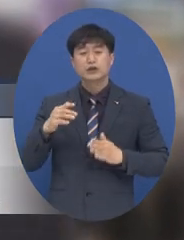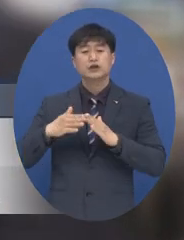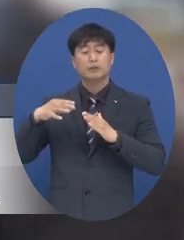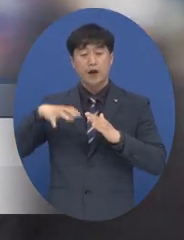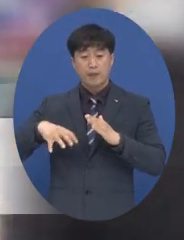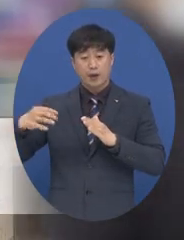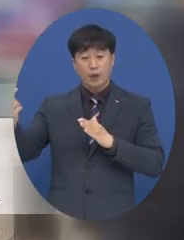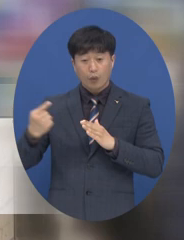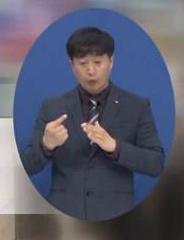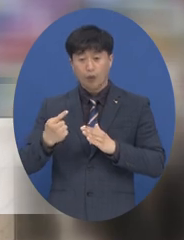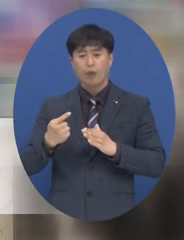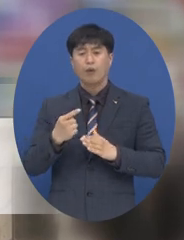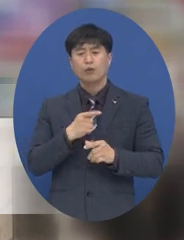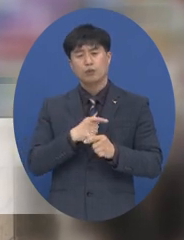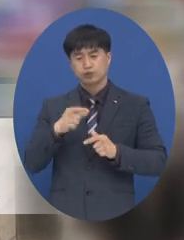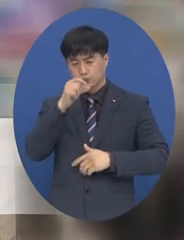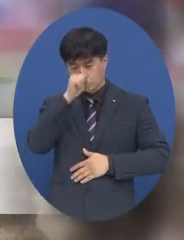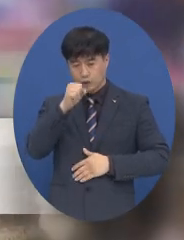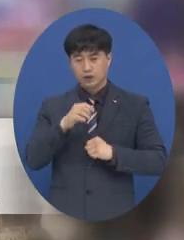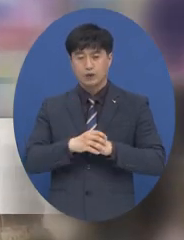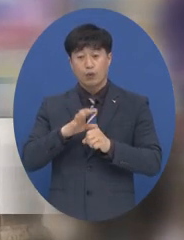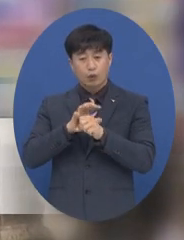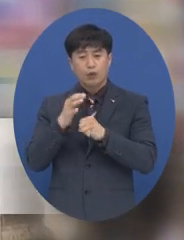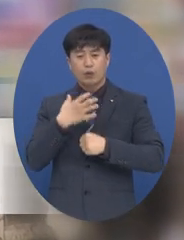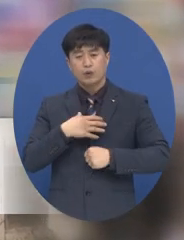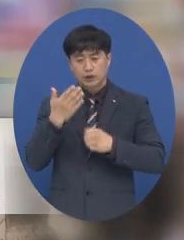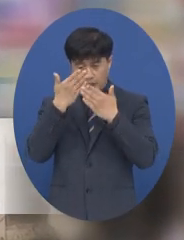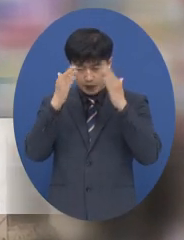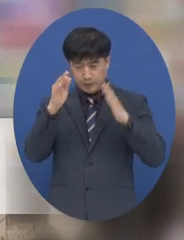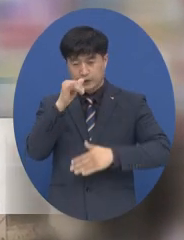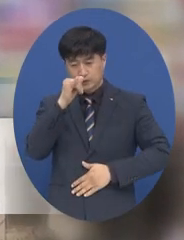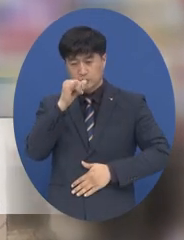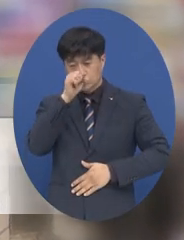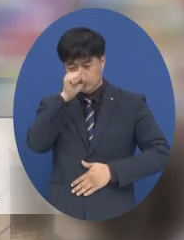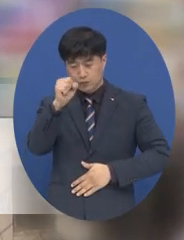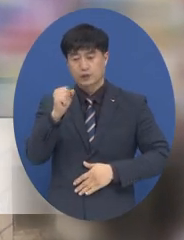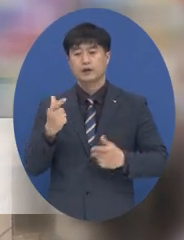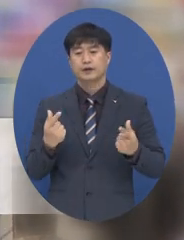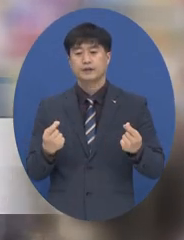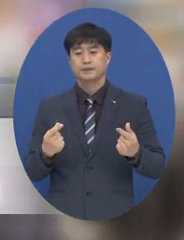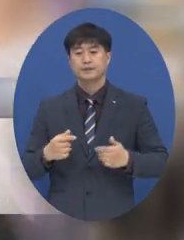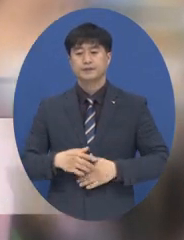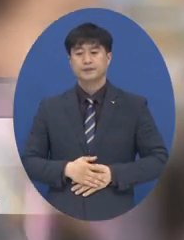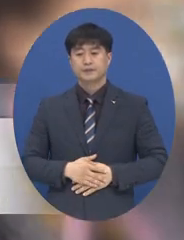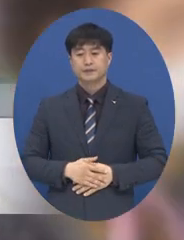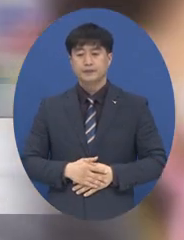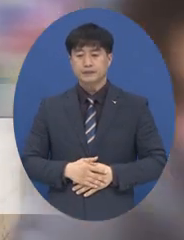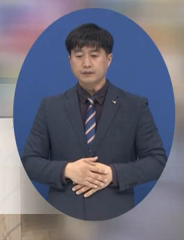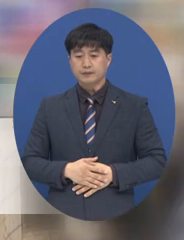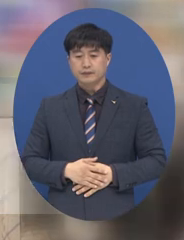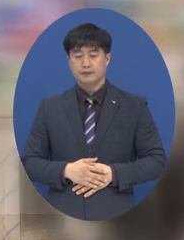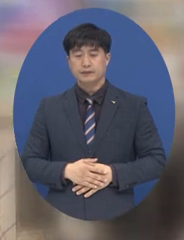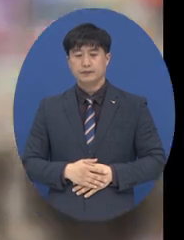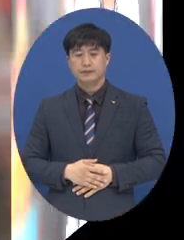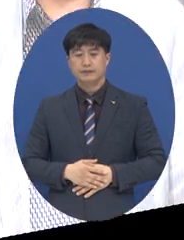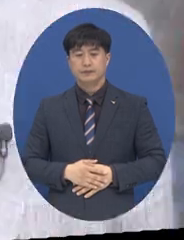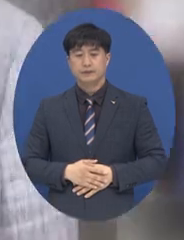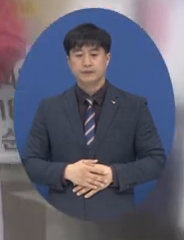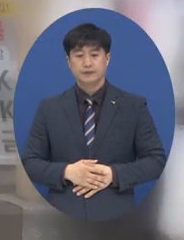집 앞에까지 오면은 좋죠. 코로나 걱정에서도 조금 해방되는 것 같고 그래서